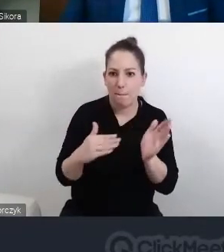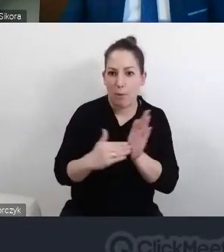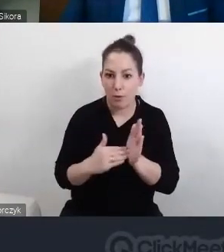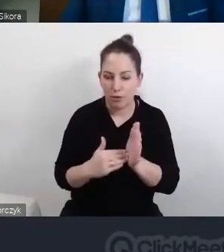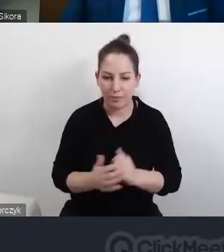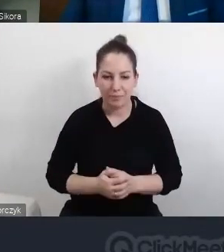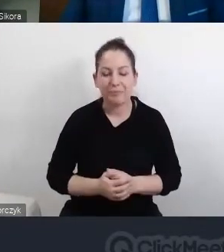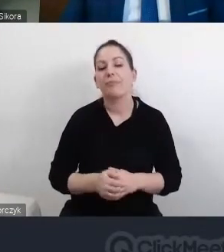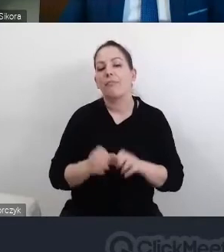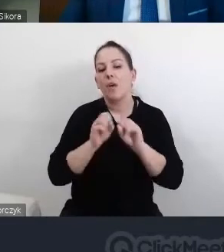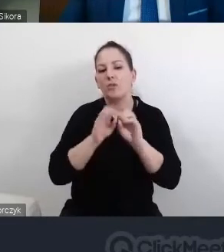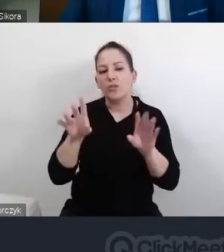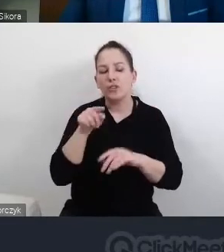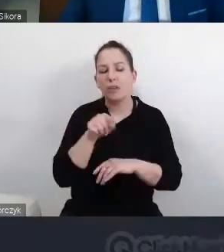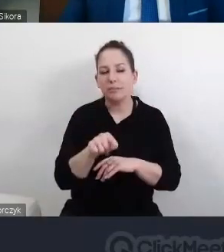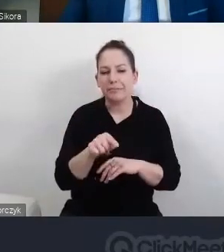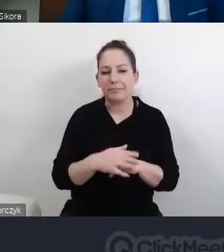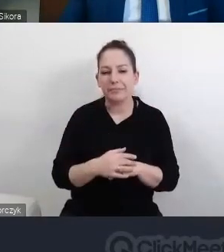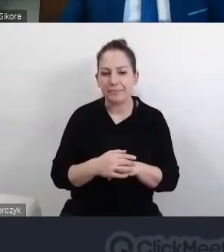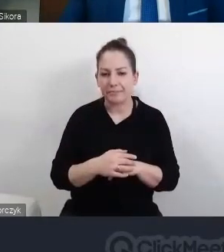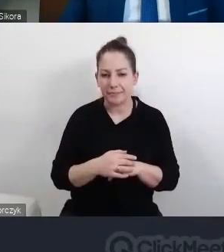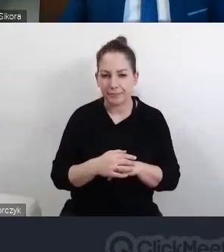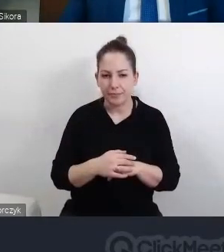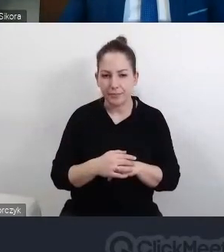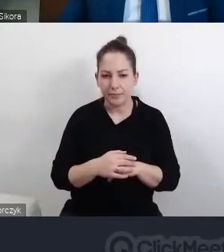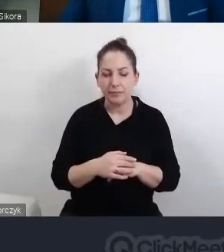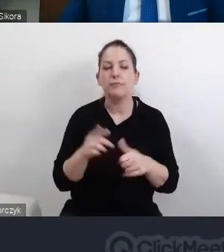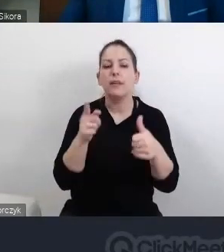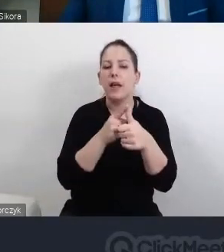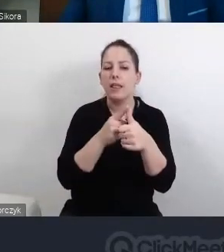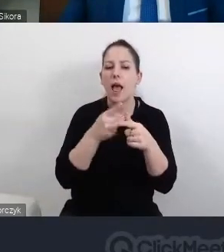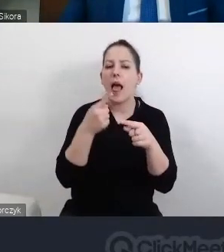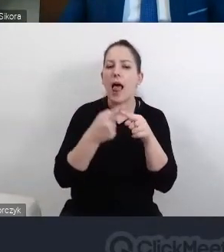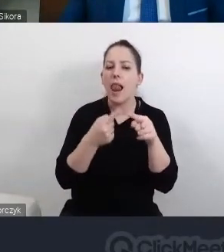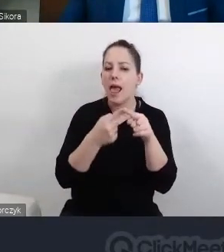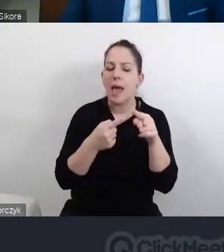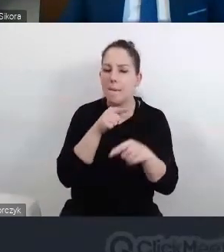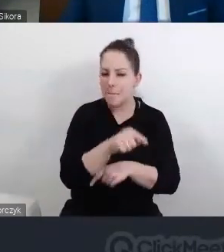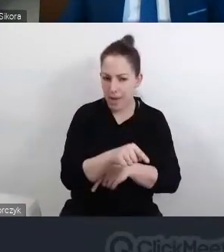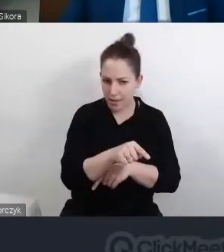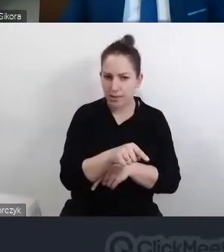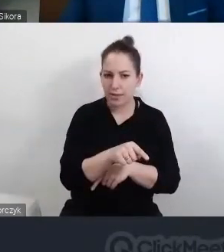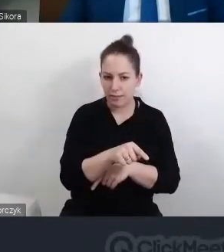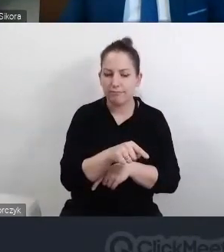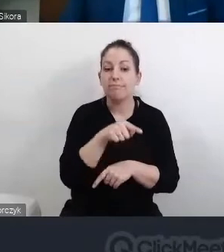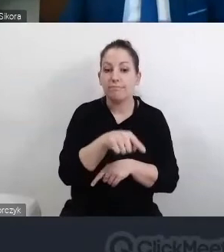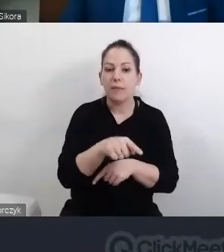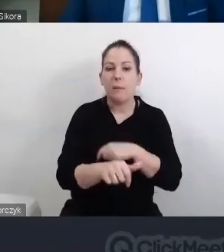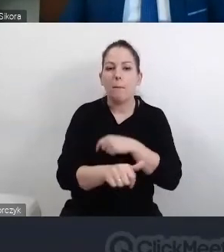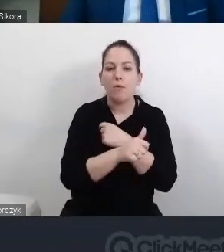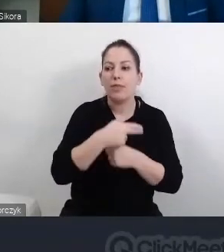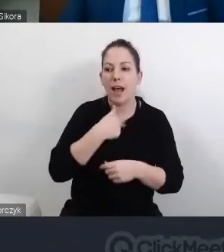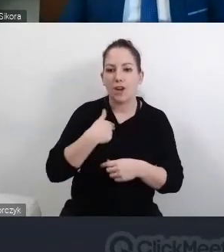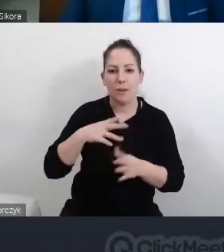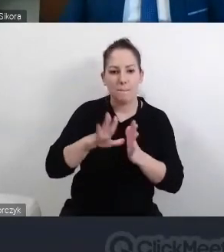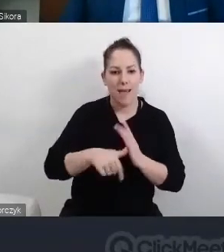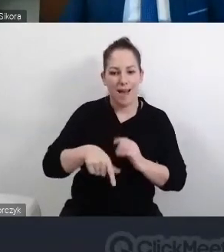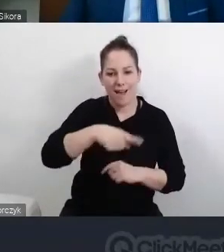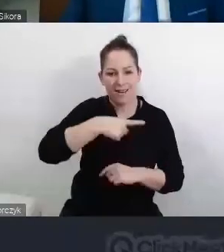Ale oczywiście to jest jeden z elementów, które ma spowodować, że miasto, nasze